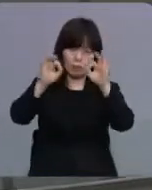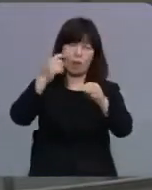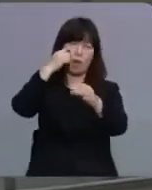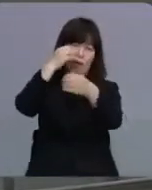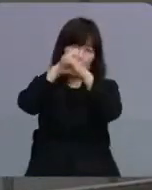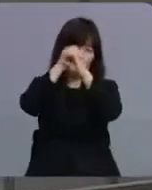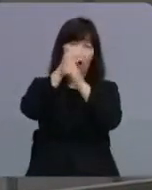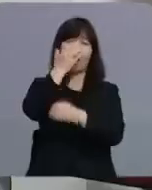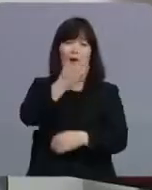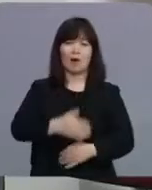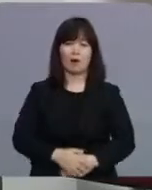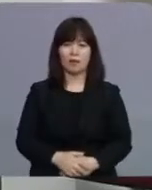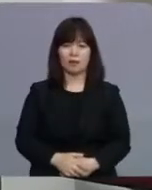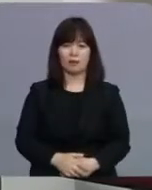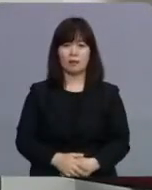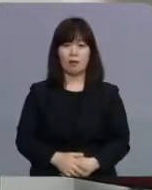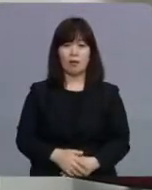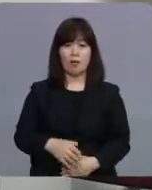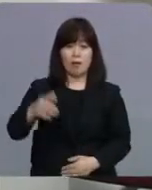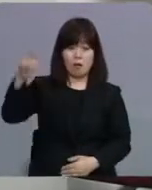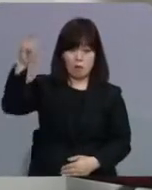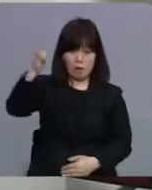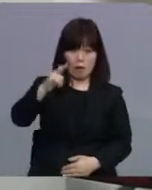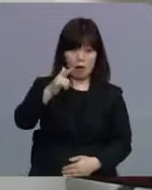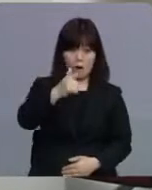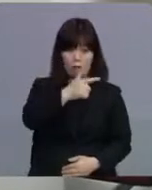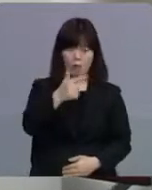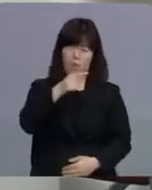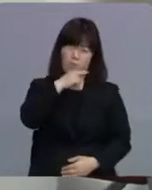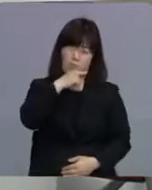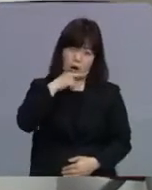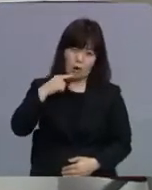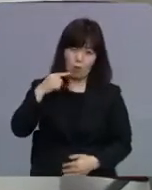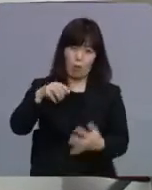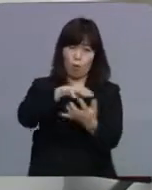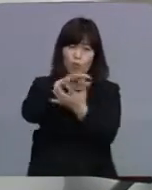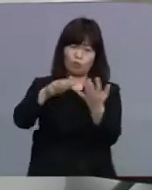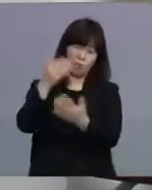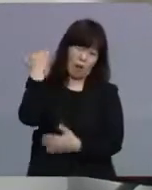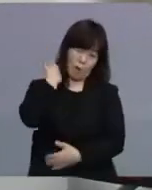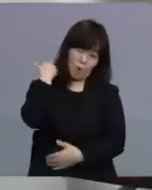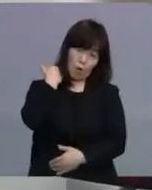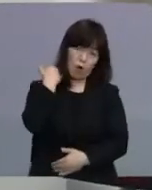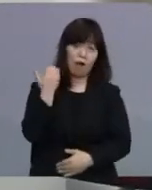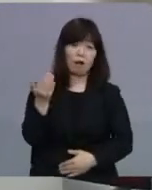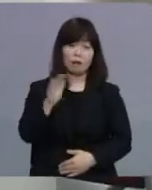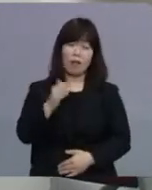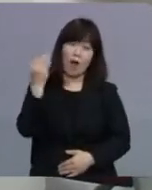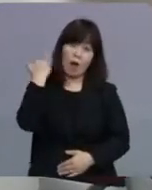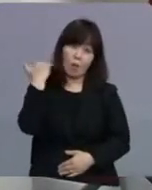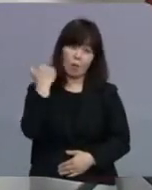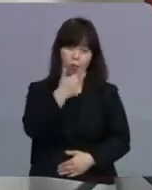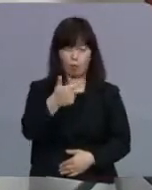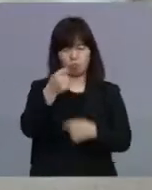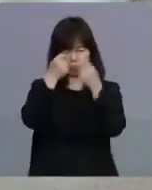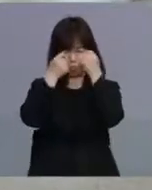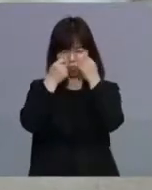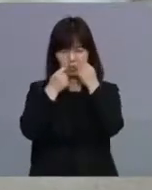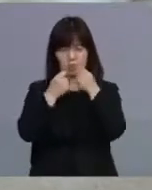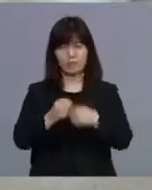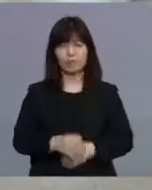수 있습니다. 태양이 엄청 빨갛게 보이고 구름을 가려져서 안 보였어요. 근데 안 보였고 엄청